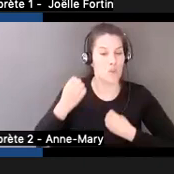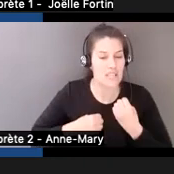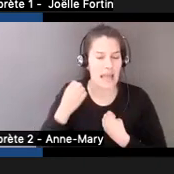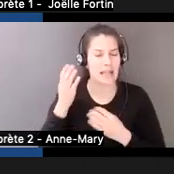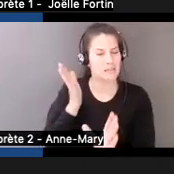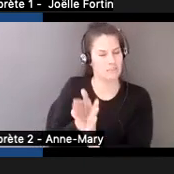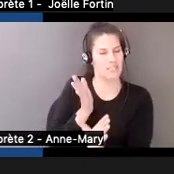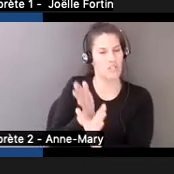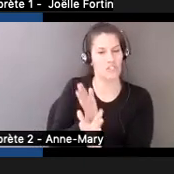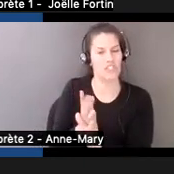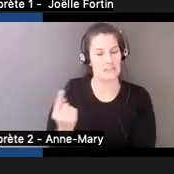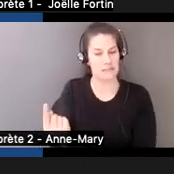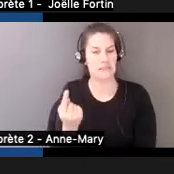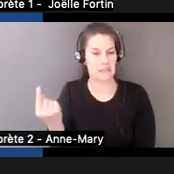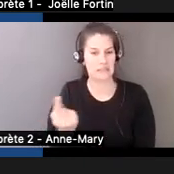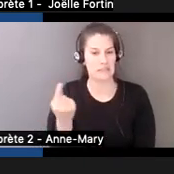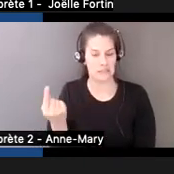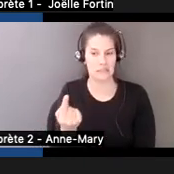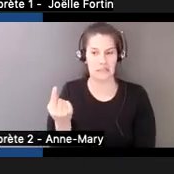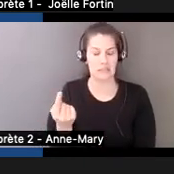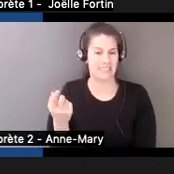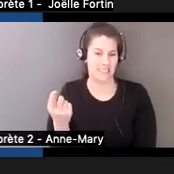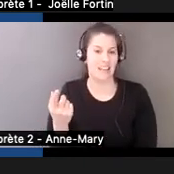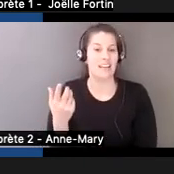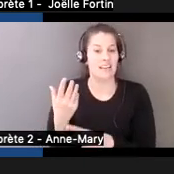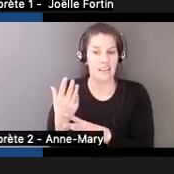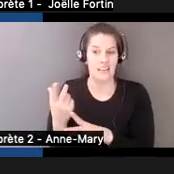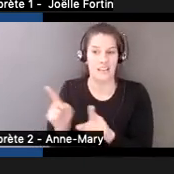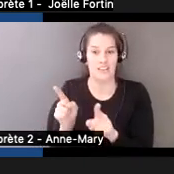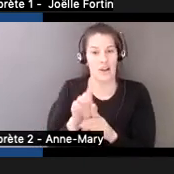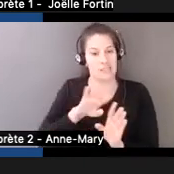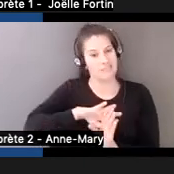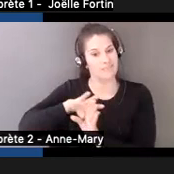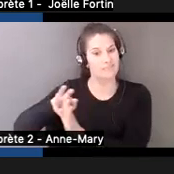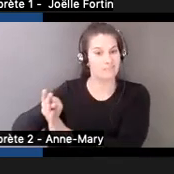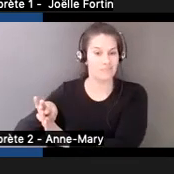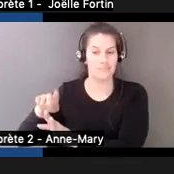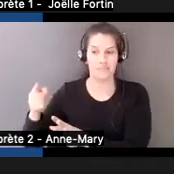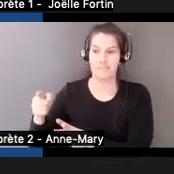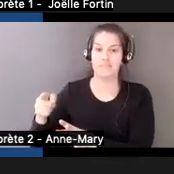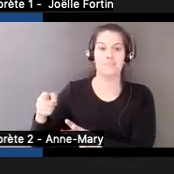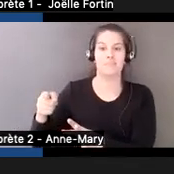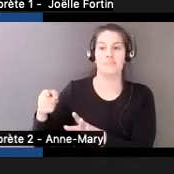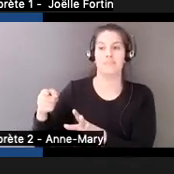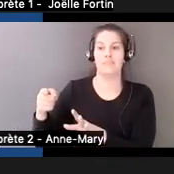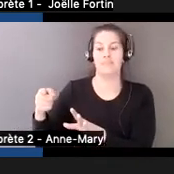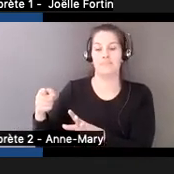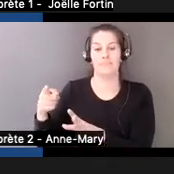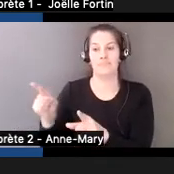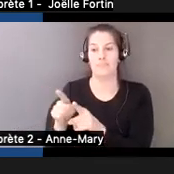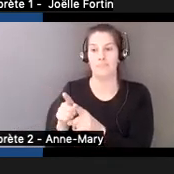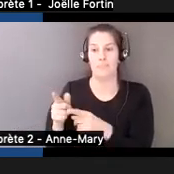comme quand ils développent cette exclusion sociale à la longue, ils développent l'apathie, des